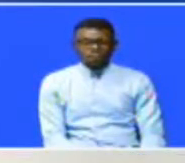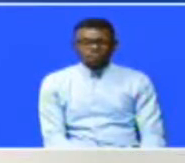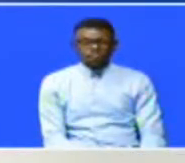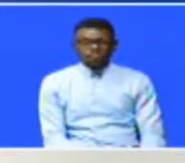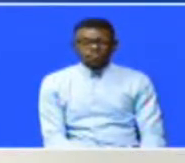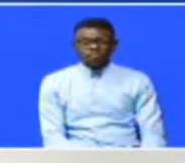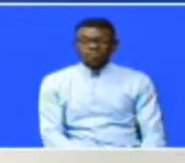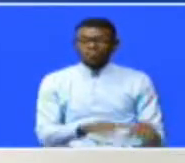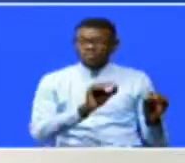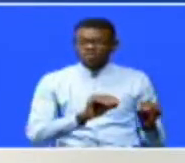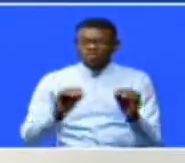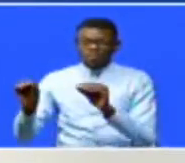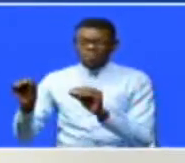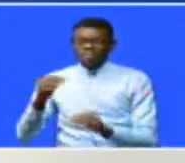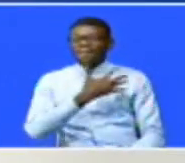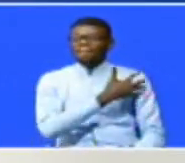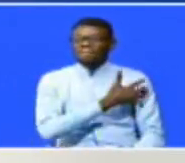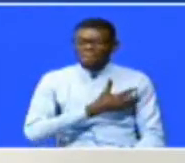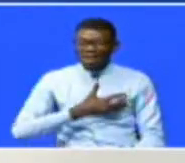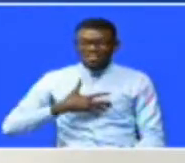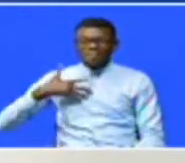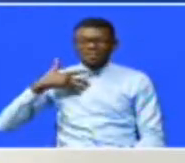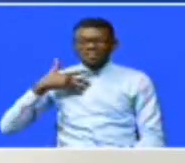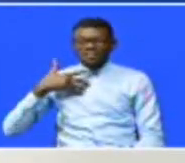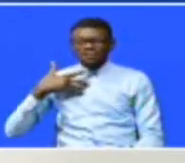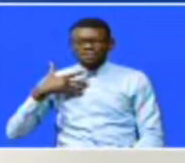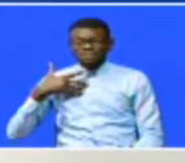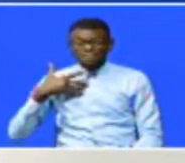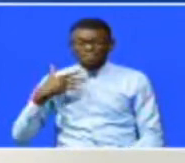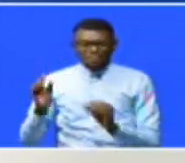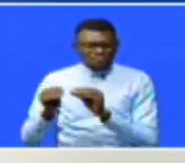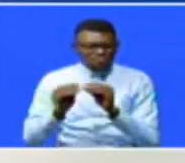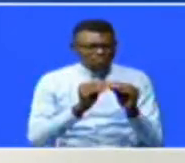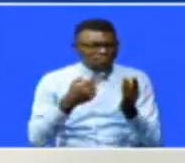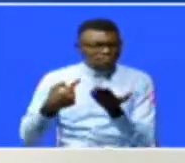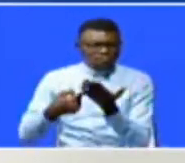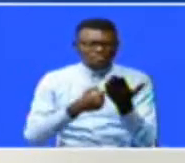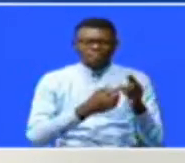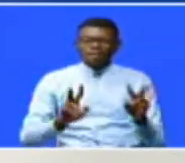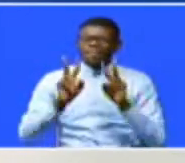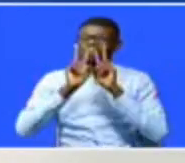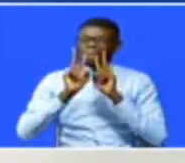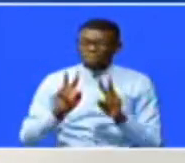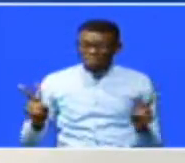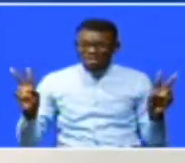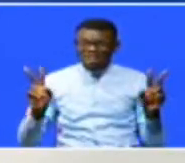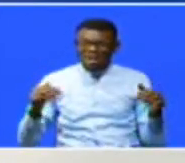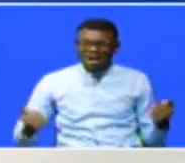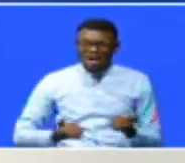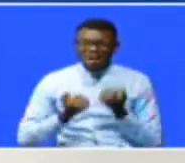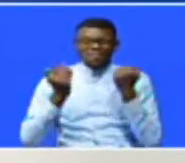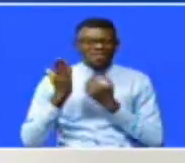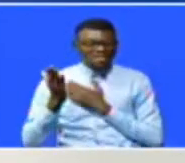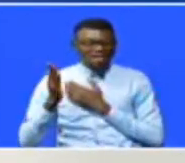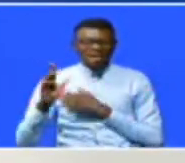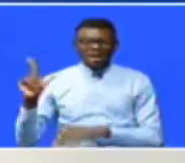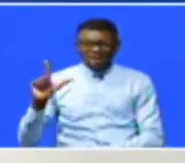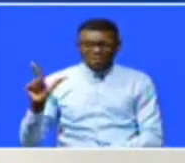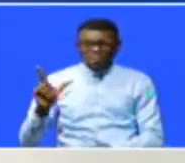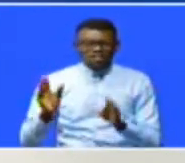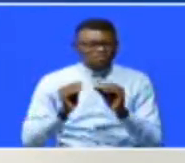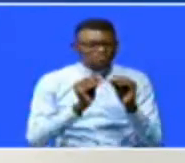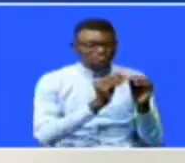Kutoka Migori tuelekee Marsabit ambapo mkutano wa kujadili mchakato wa kupata amani kaunti ya Marsabit umeandaliwa huko Laikipia. Mkutano